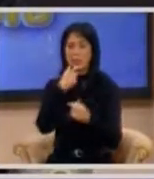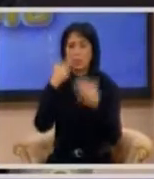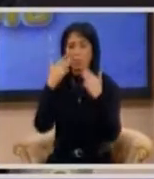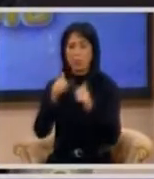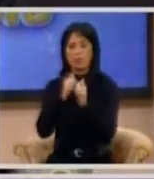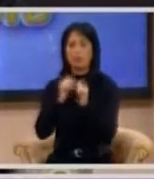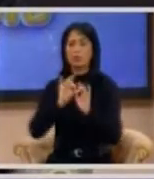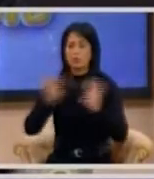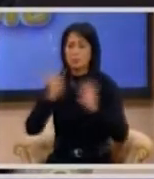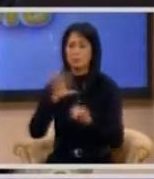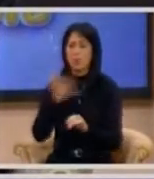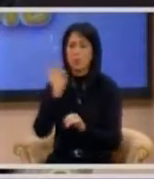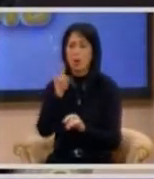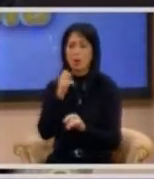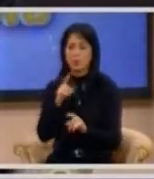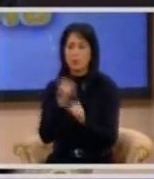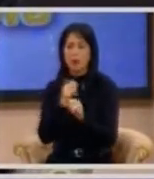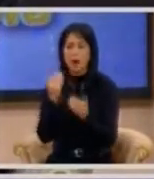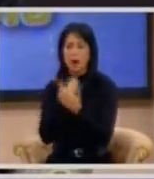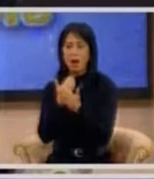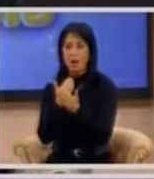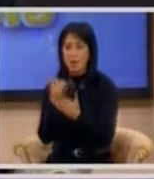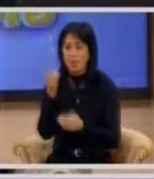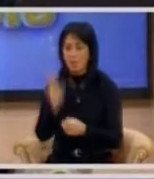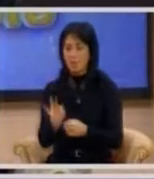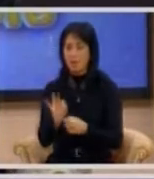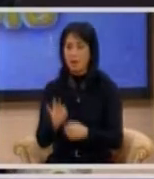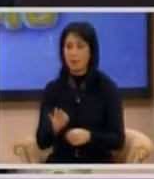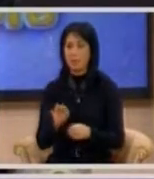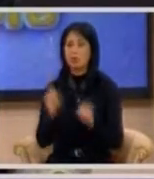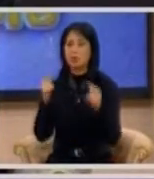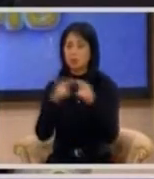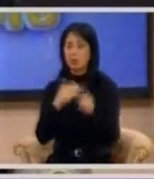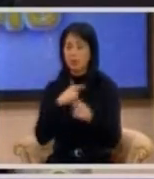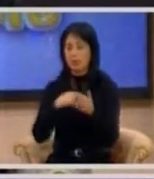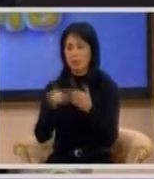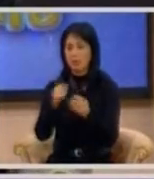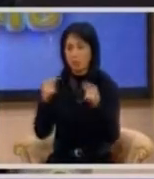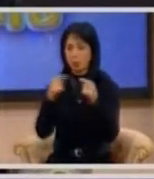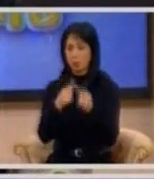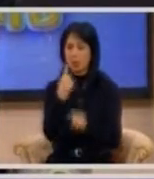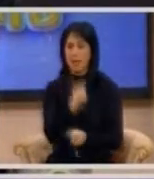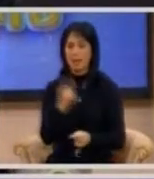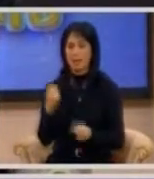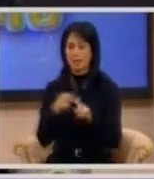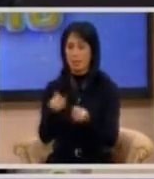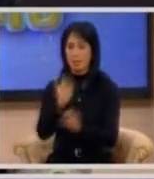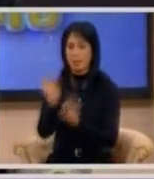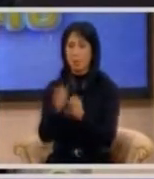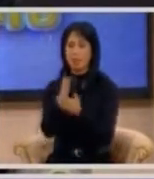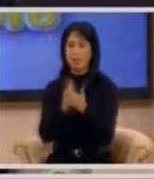ჰქონდა გადაცემები ამასთან დაკავშირებით, მაგრამ უფრო სწორად მინდა აღვნიშნო, რომ ზუსტად ერთ-ერთი აი ამ პროექტის ნაწილი